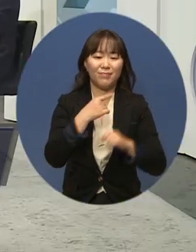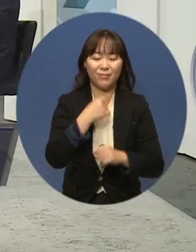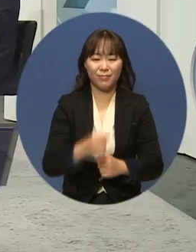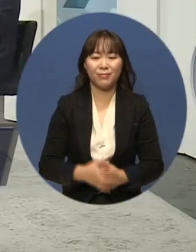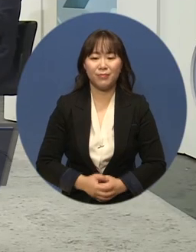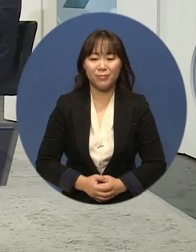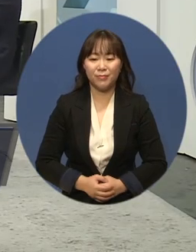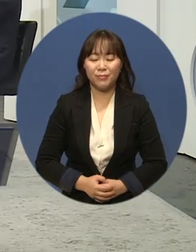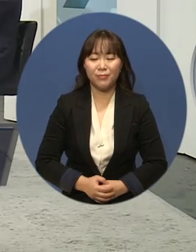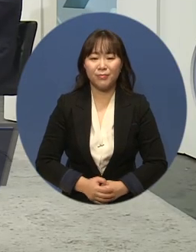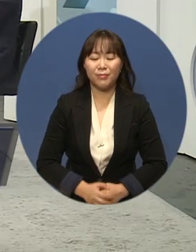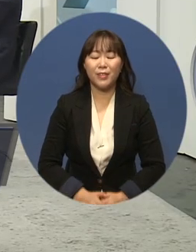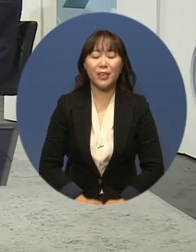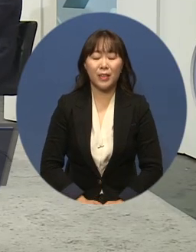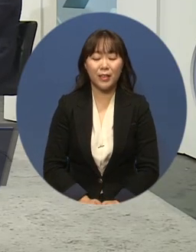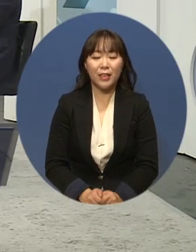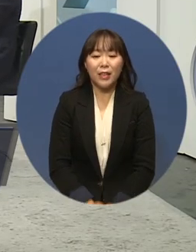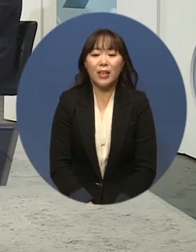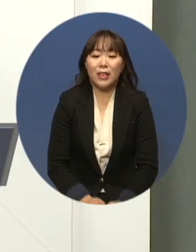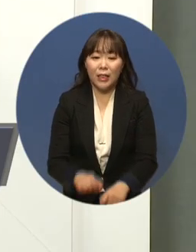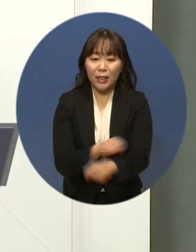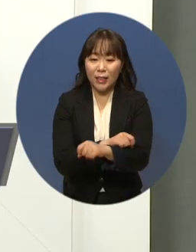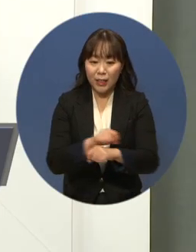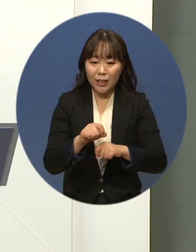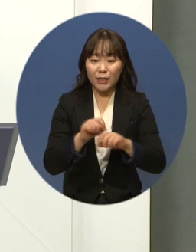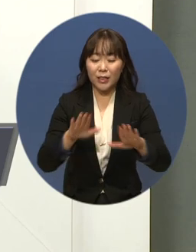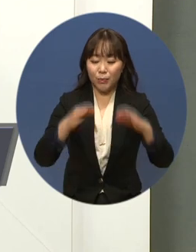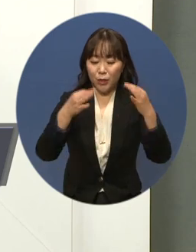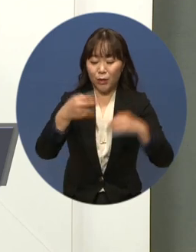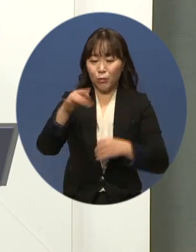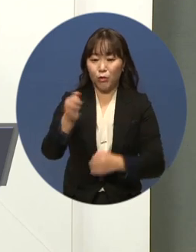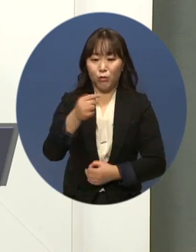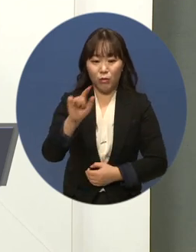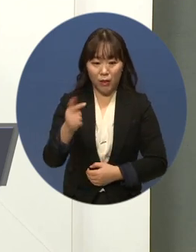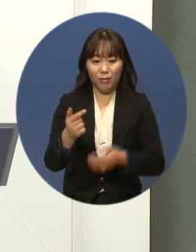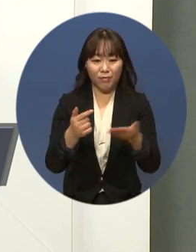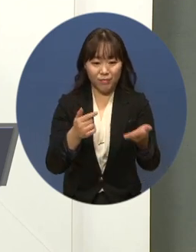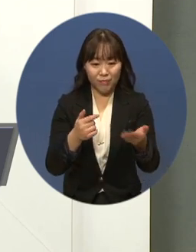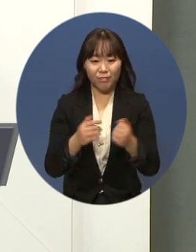좋겠습니다. 네, 특히 또 김두관 의원께서는